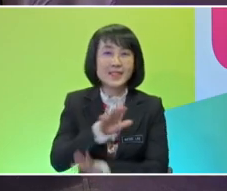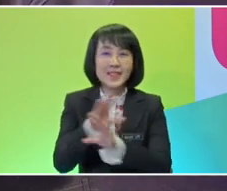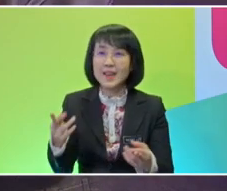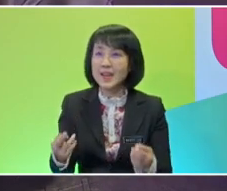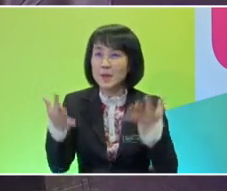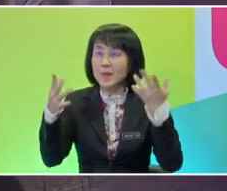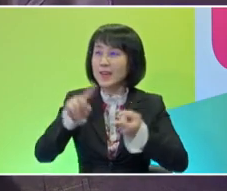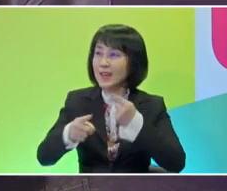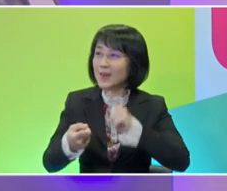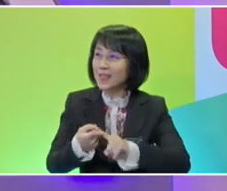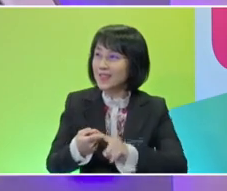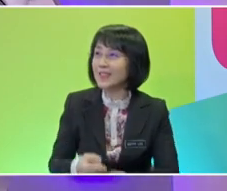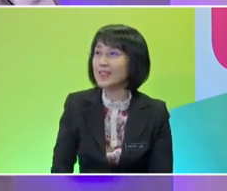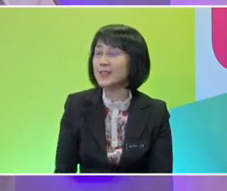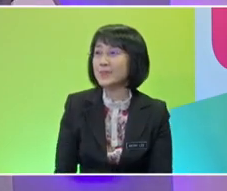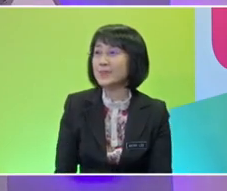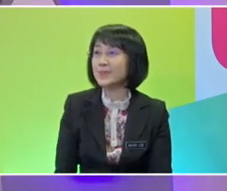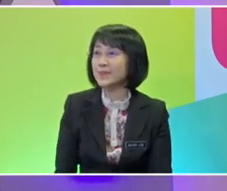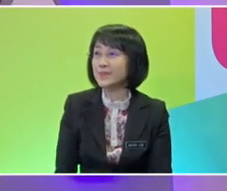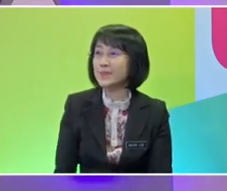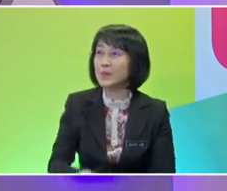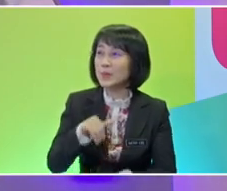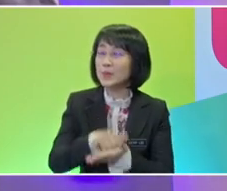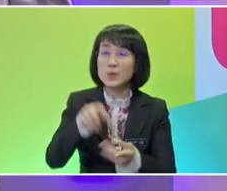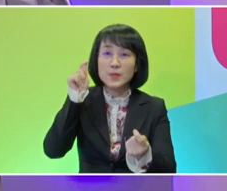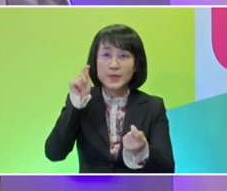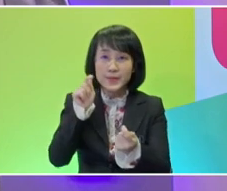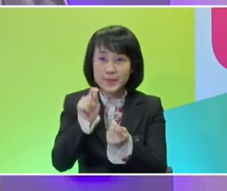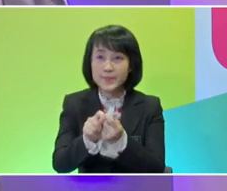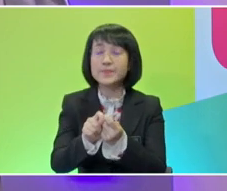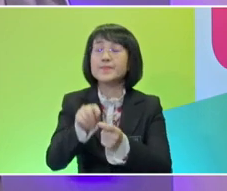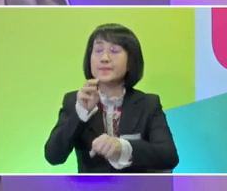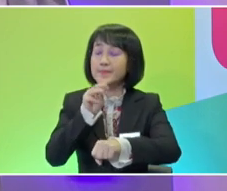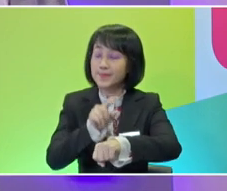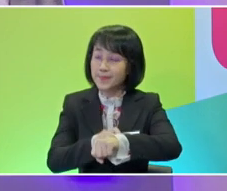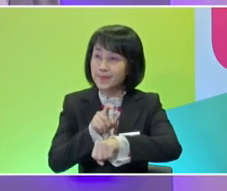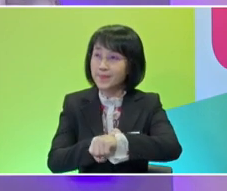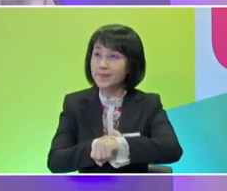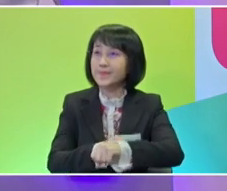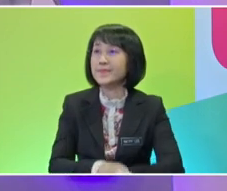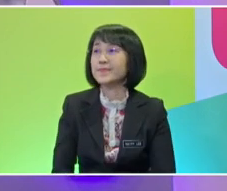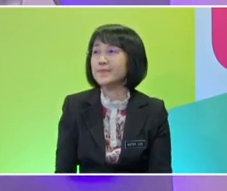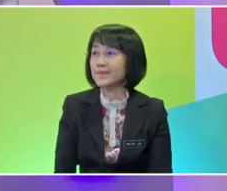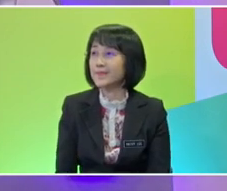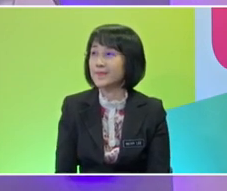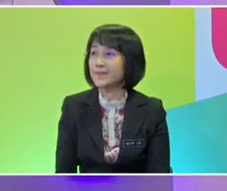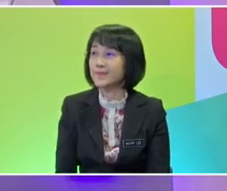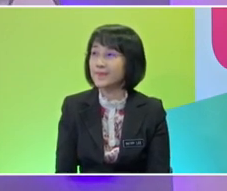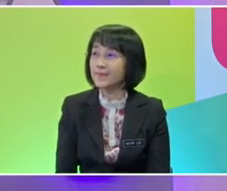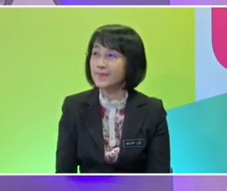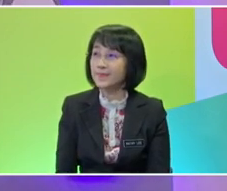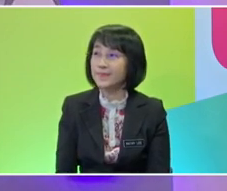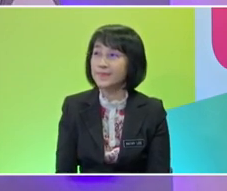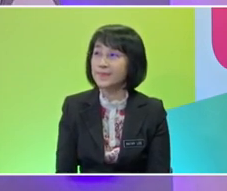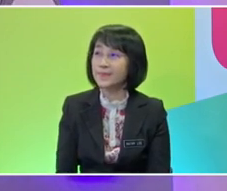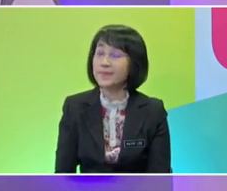nampak tapi itulah yang ditekankan yaitu menepati masa menempati masa dan kalau kita